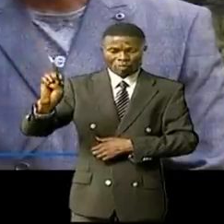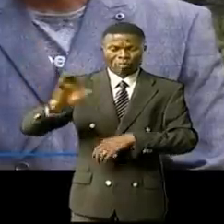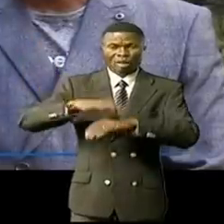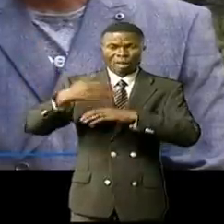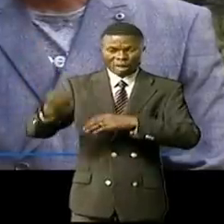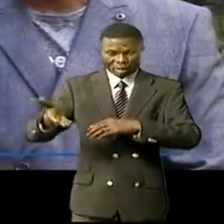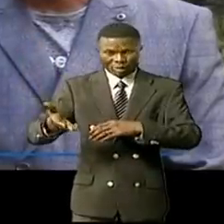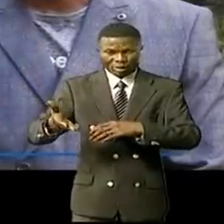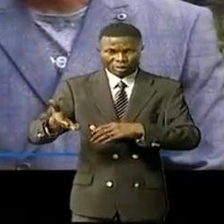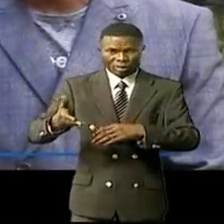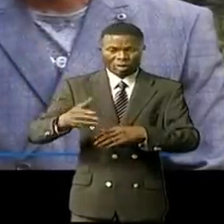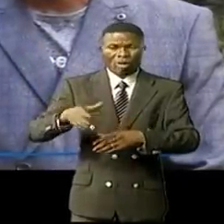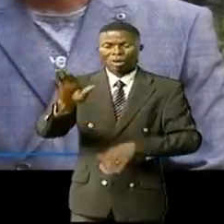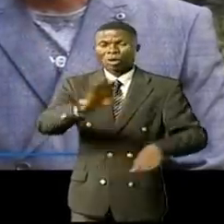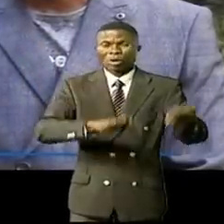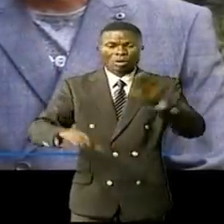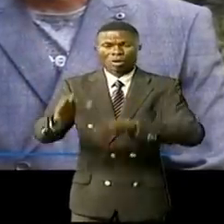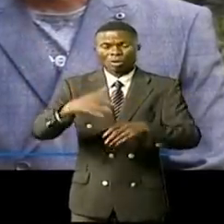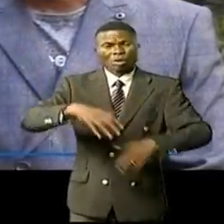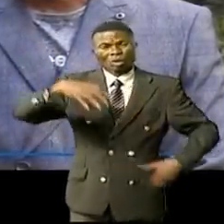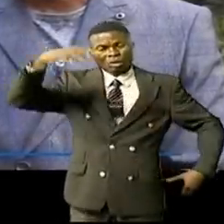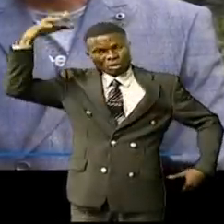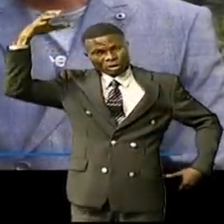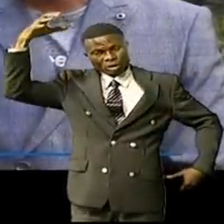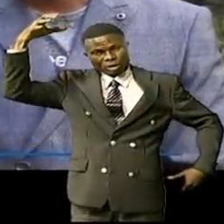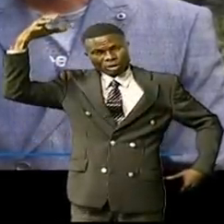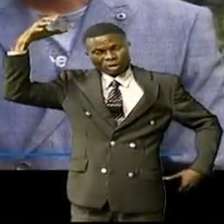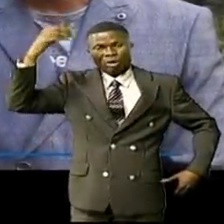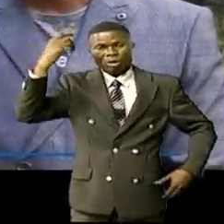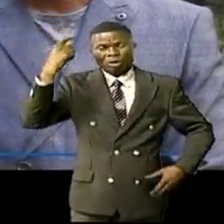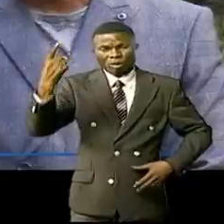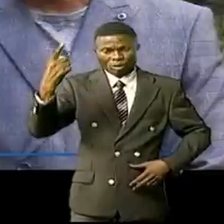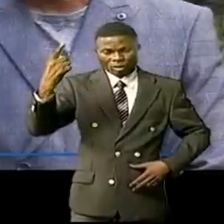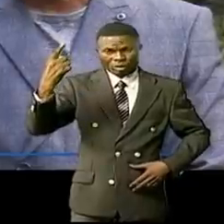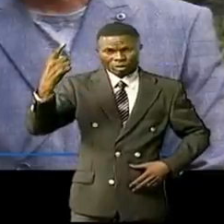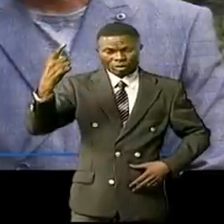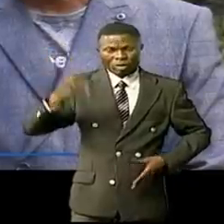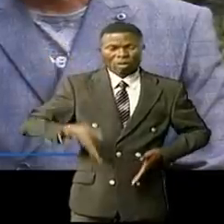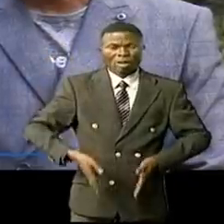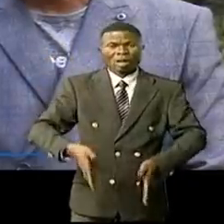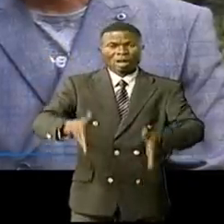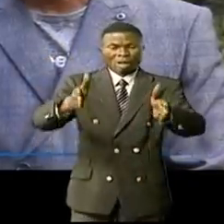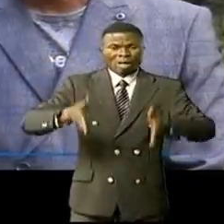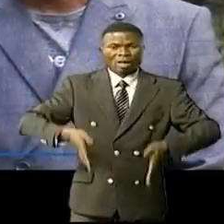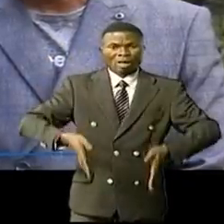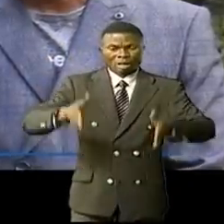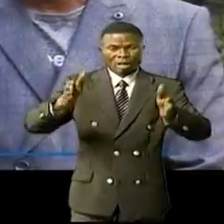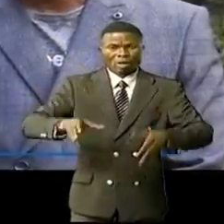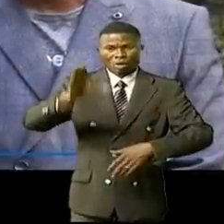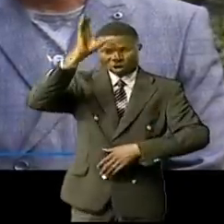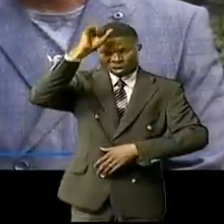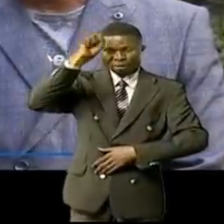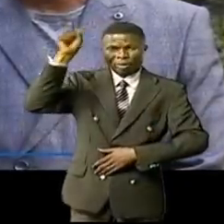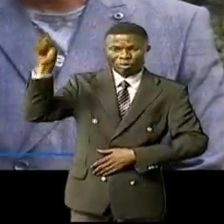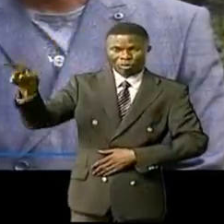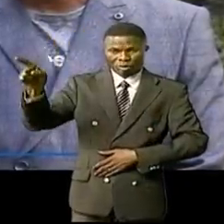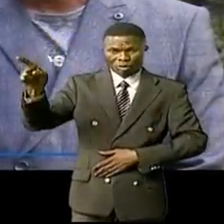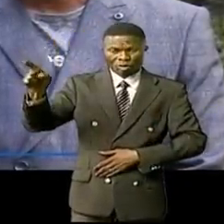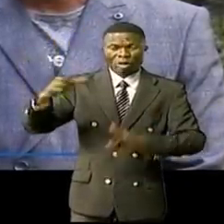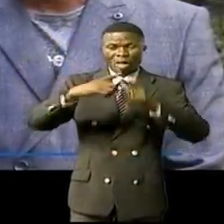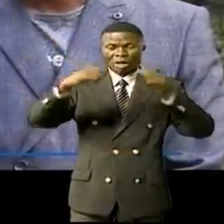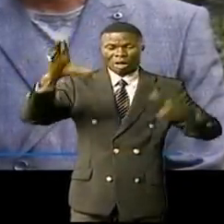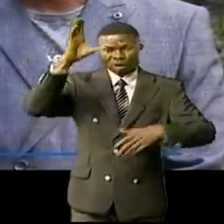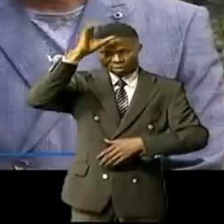irons au cimetière Nécropole 1, sur la route de Bandundu, de Grand